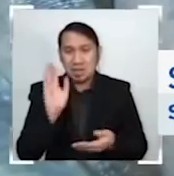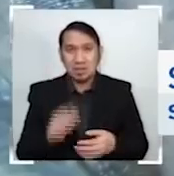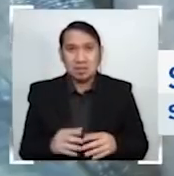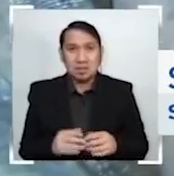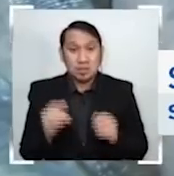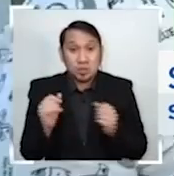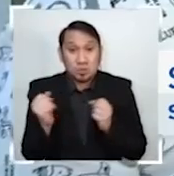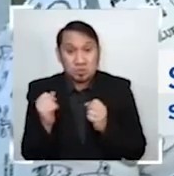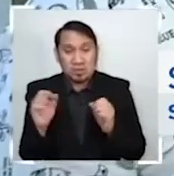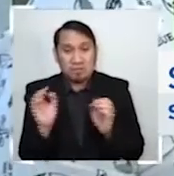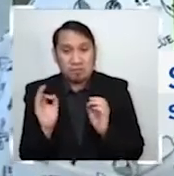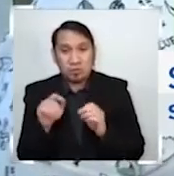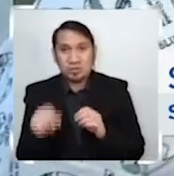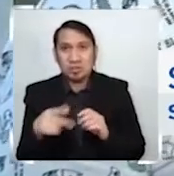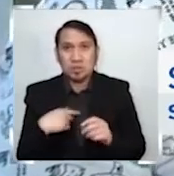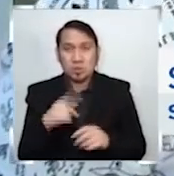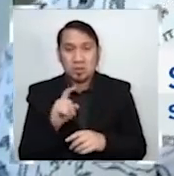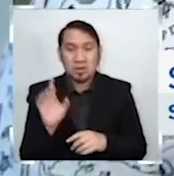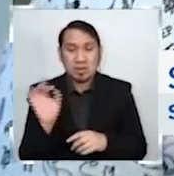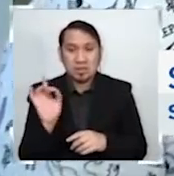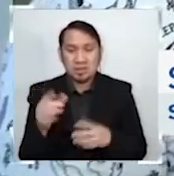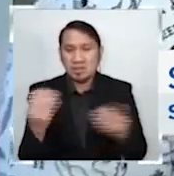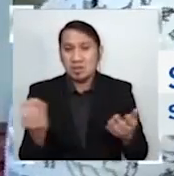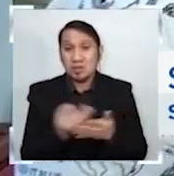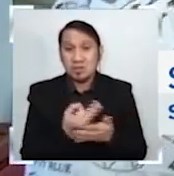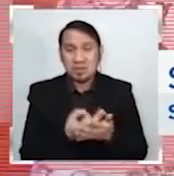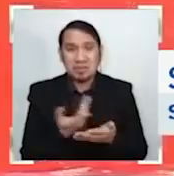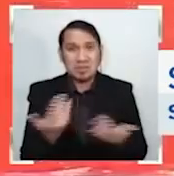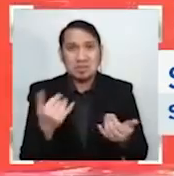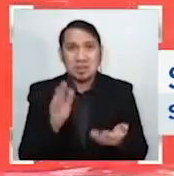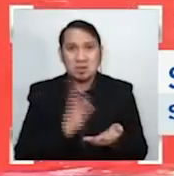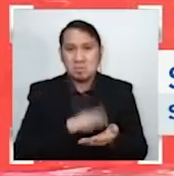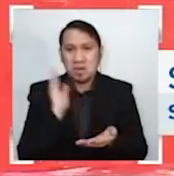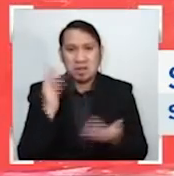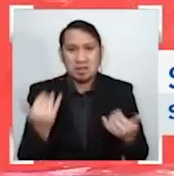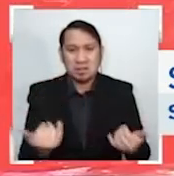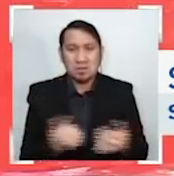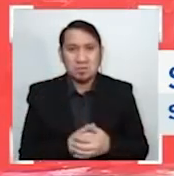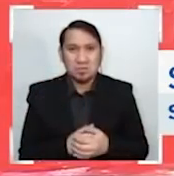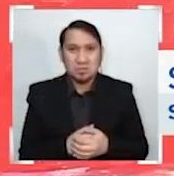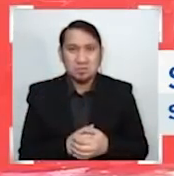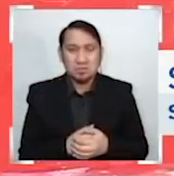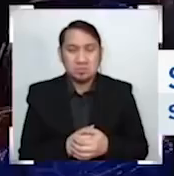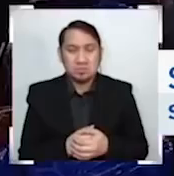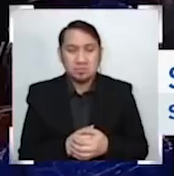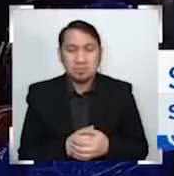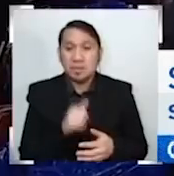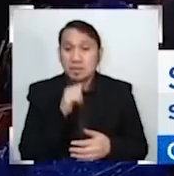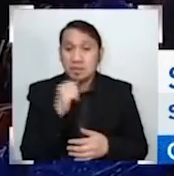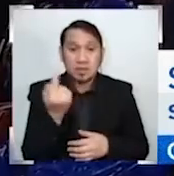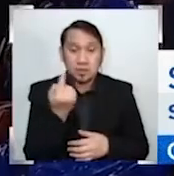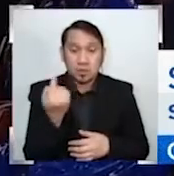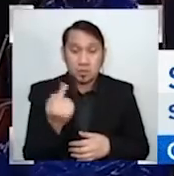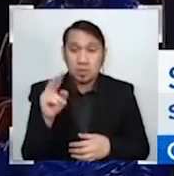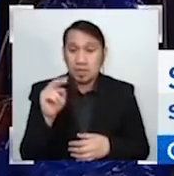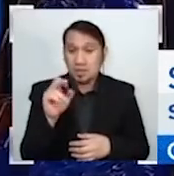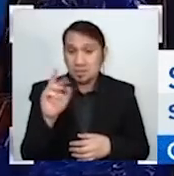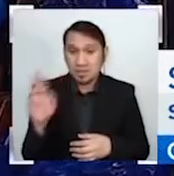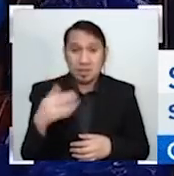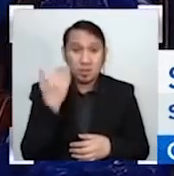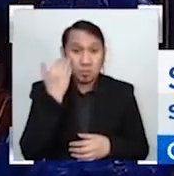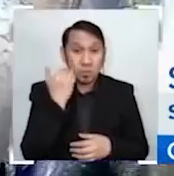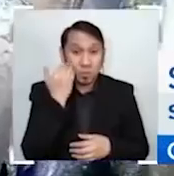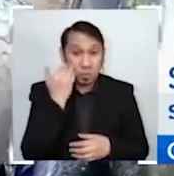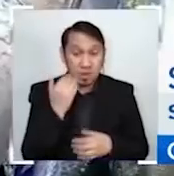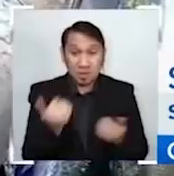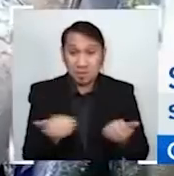180, 200. Yung mga sariwa natin, sobrang mahal ng isda ngayon. Pero hindi lang sa Metro Manila ramdam ang kakulangan sa supply ng sariwang